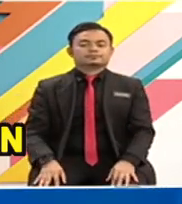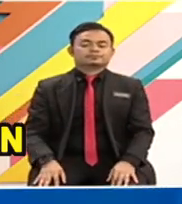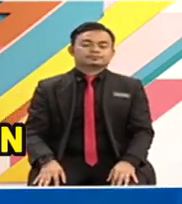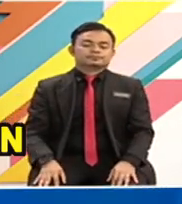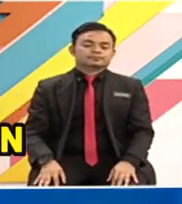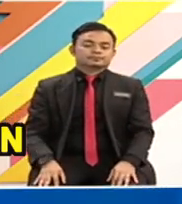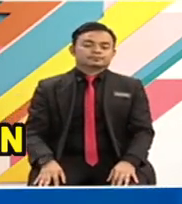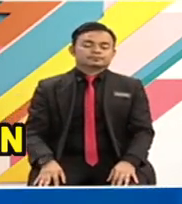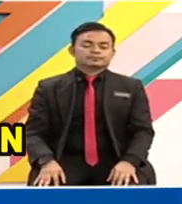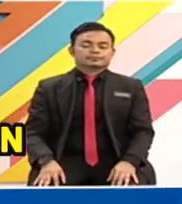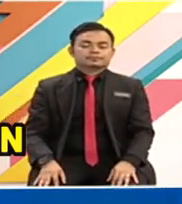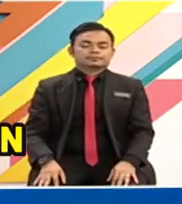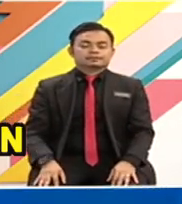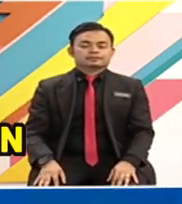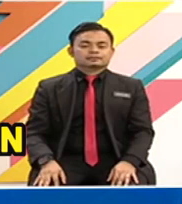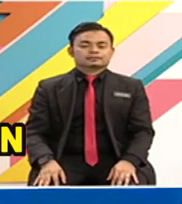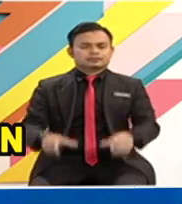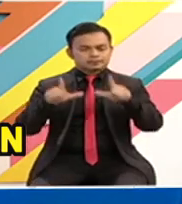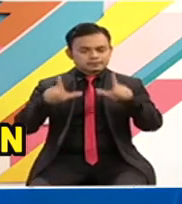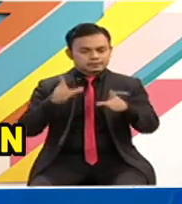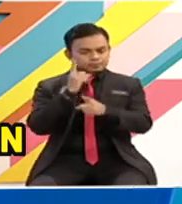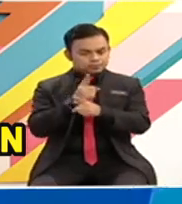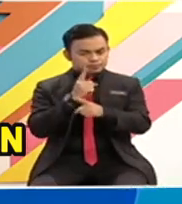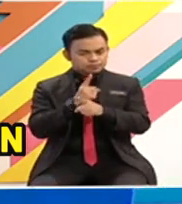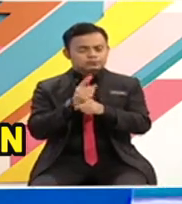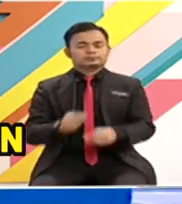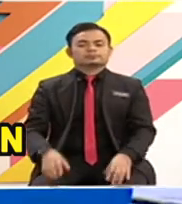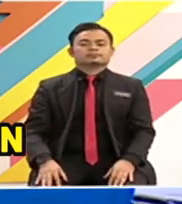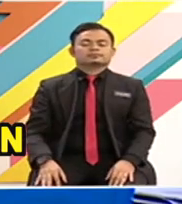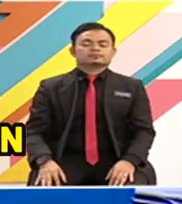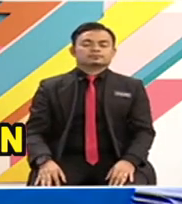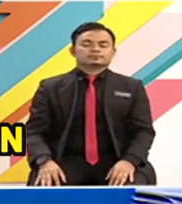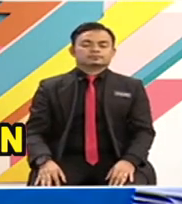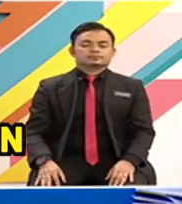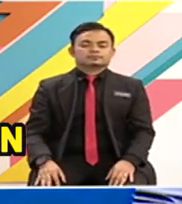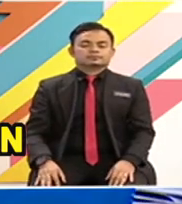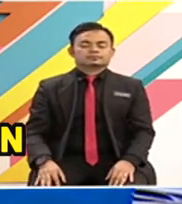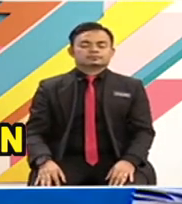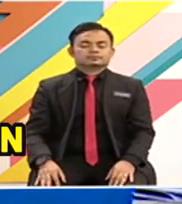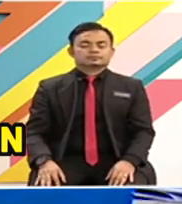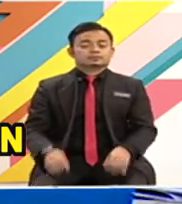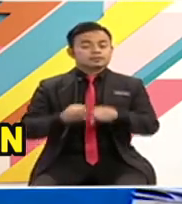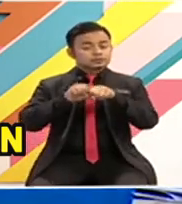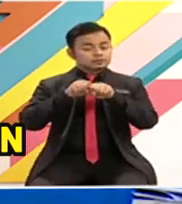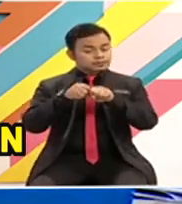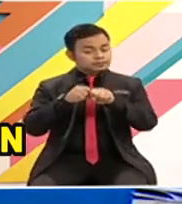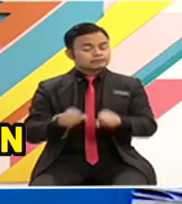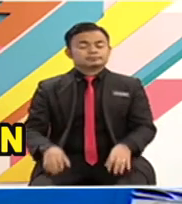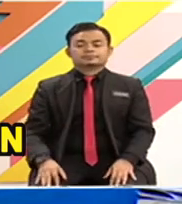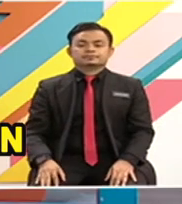jatuh detak ditengah di tengah-tengah betul tengah-tengah langit supaya dia sebagai